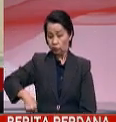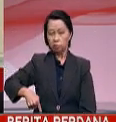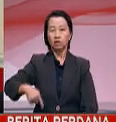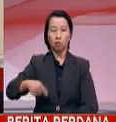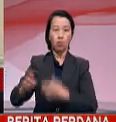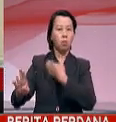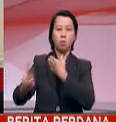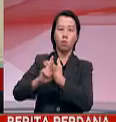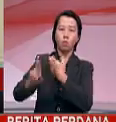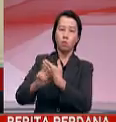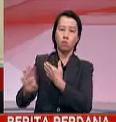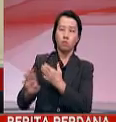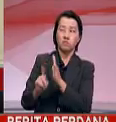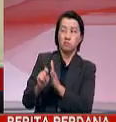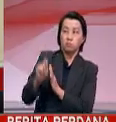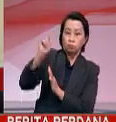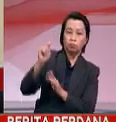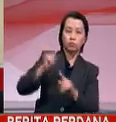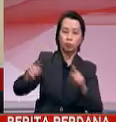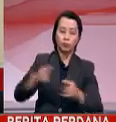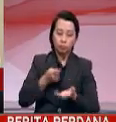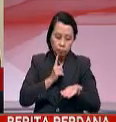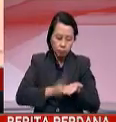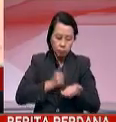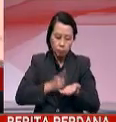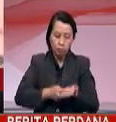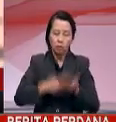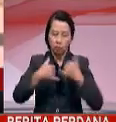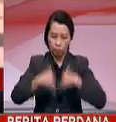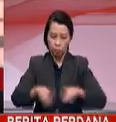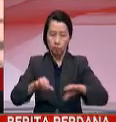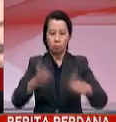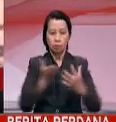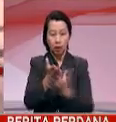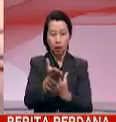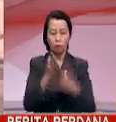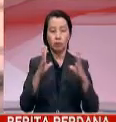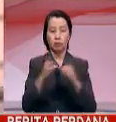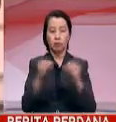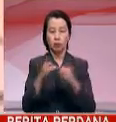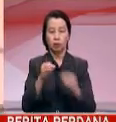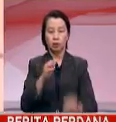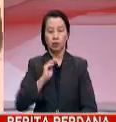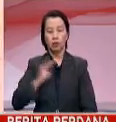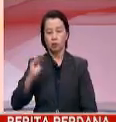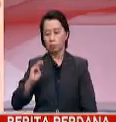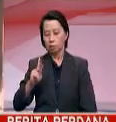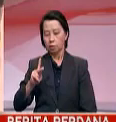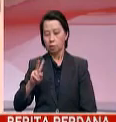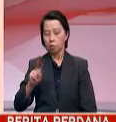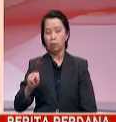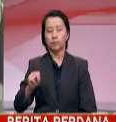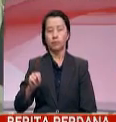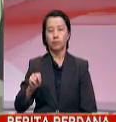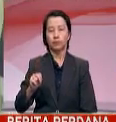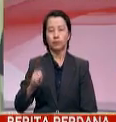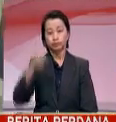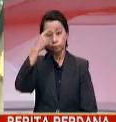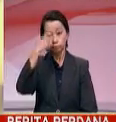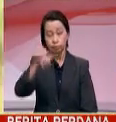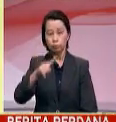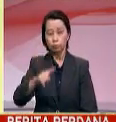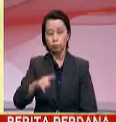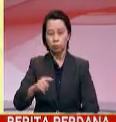negara berisiko tinggi. Bagaimanapun, perbincangan terus dilakukan melalui mesyuarat Majlis Keselamatan Negara MKN